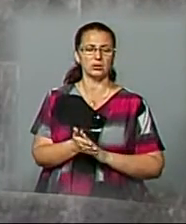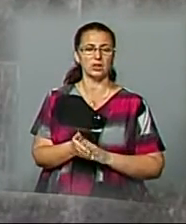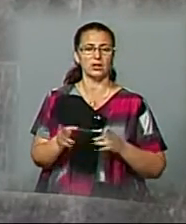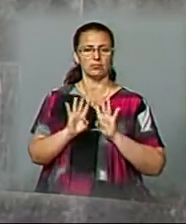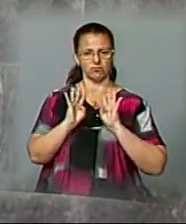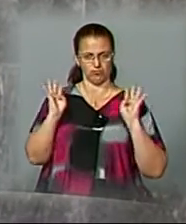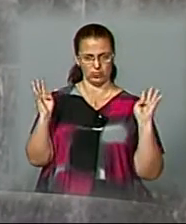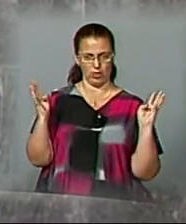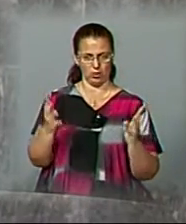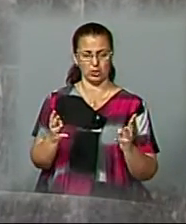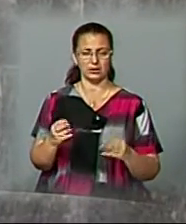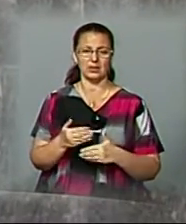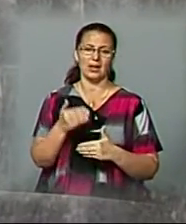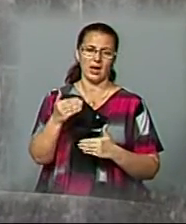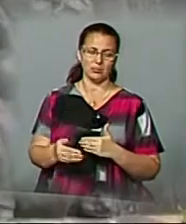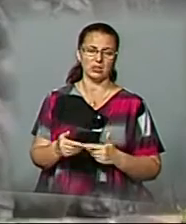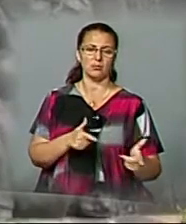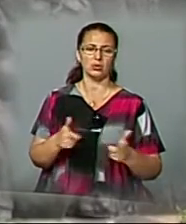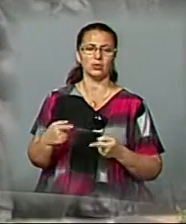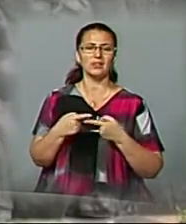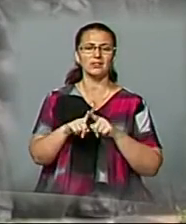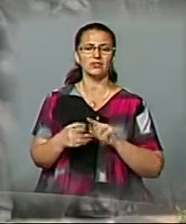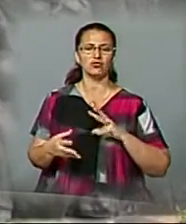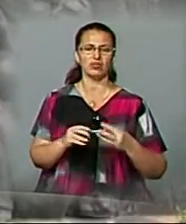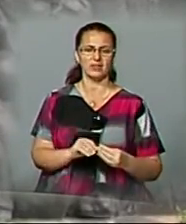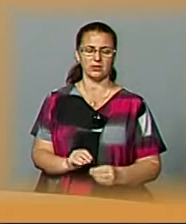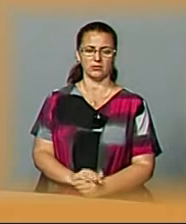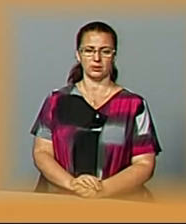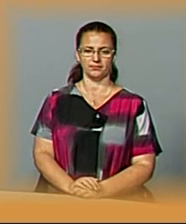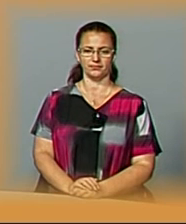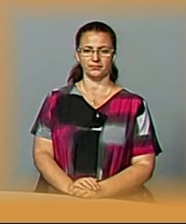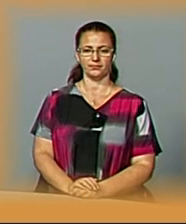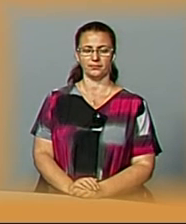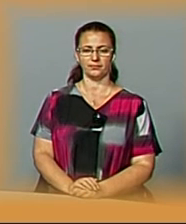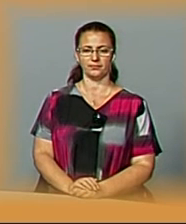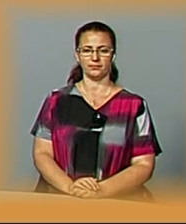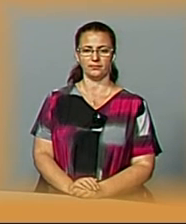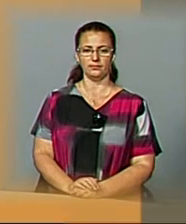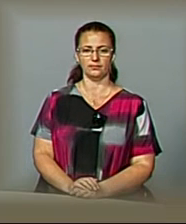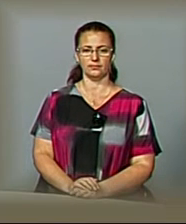обгородили, опісля підготували технічні висновки.